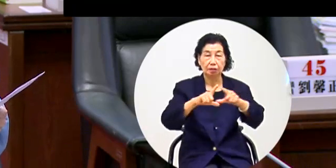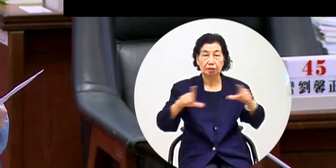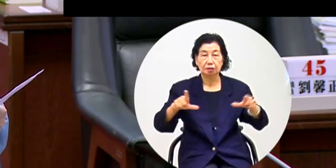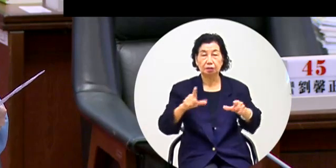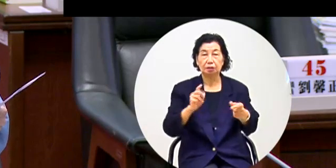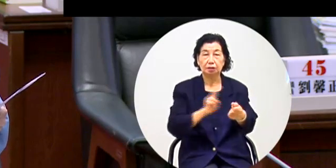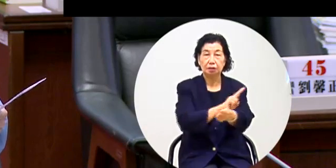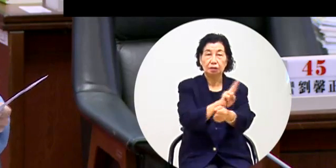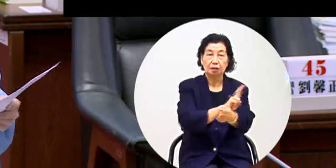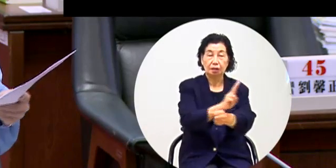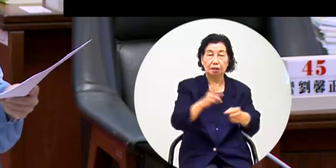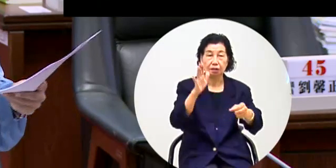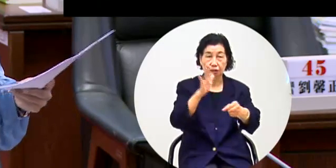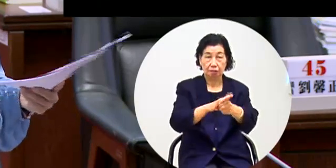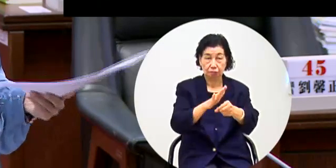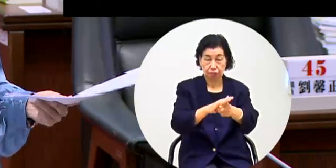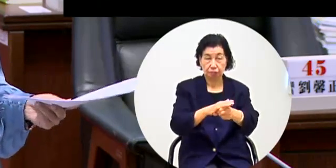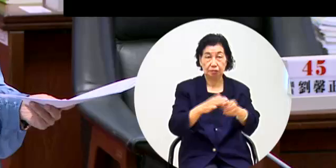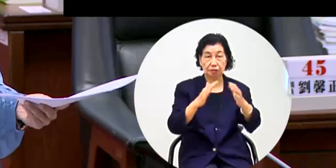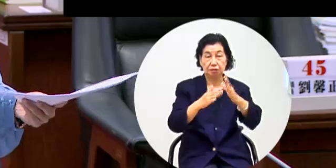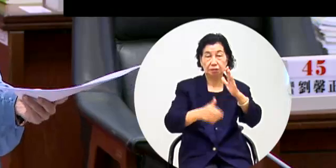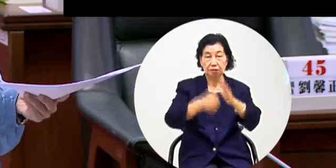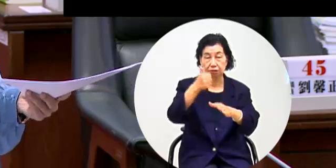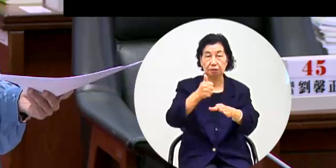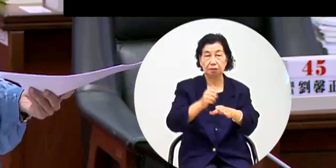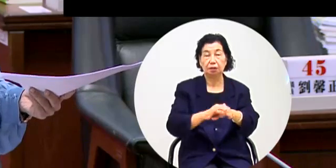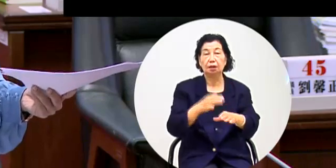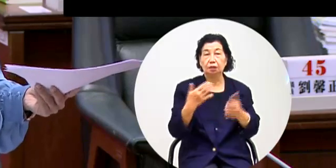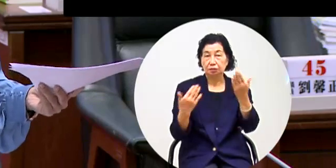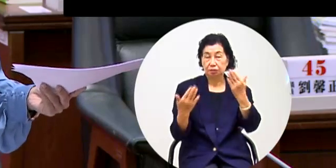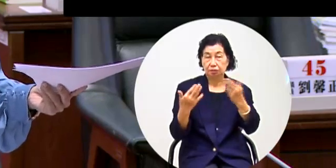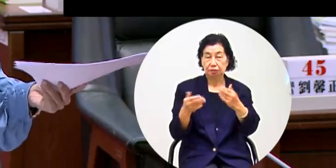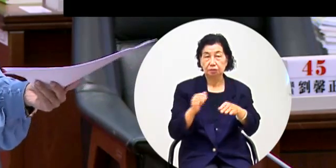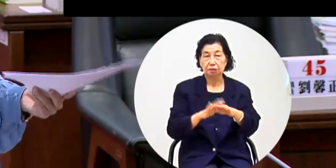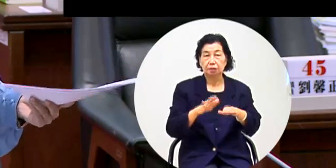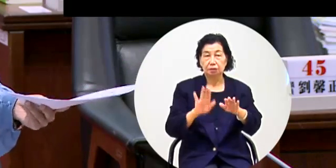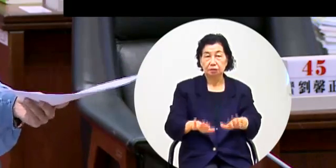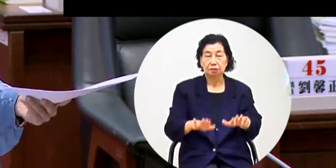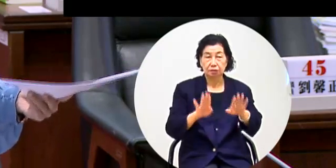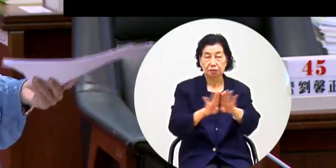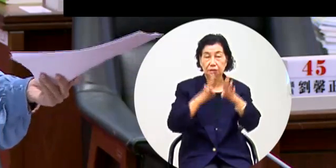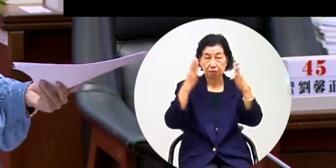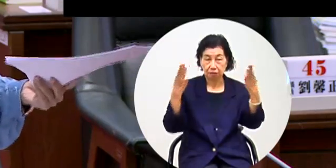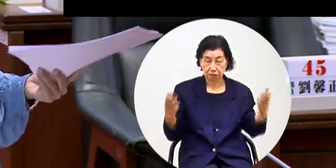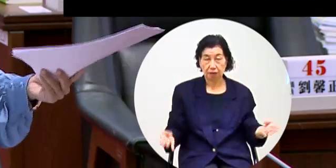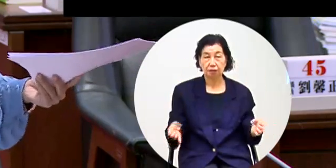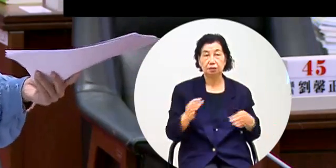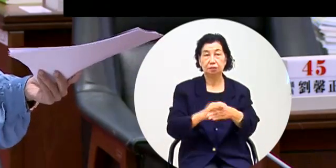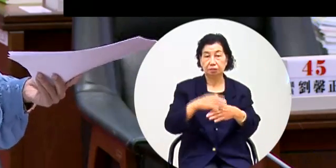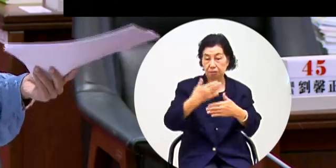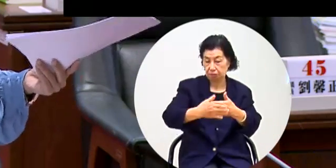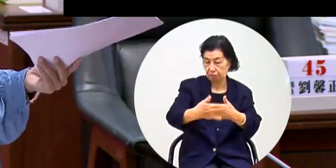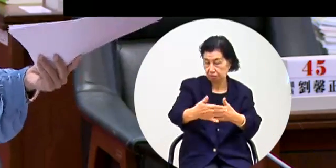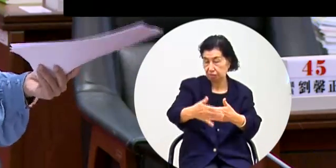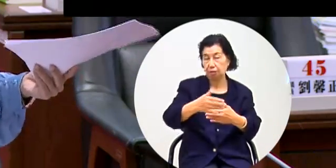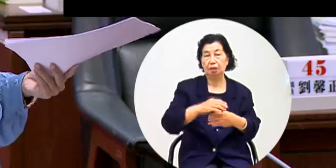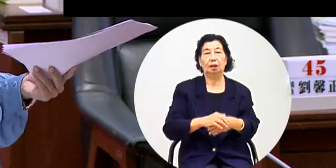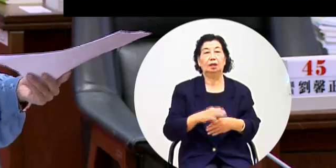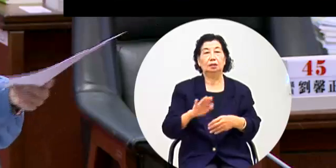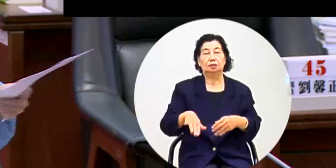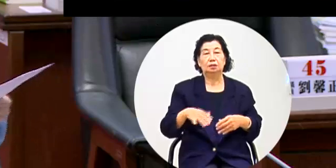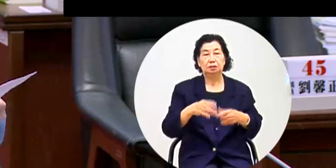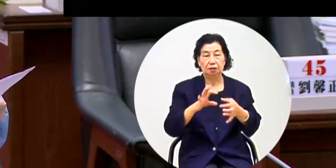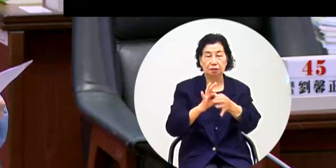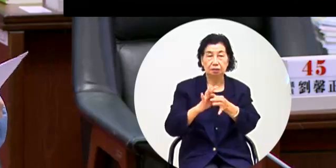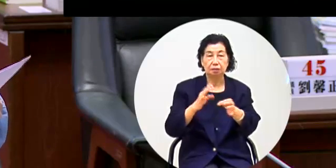伫进行啊。然后呢，我们也开始丈量了这个所有的这个大林埔的房子。那我上次有一次提出来，我对于丈量